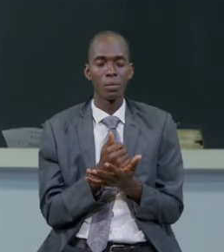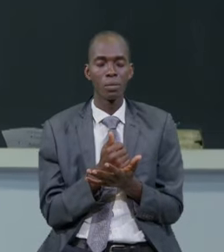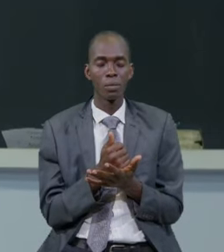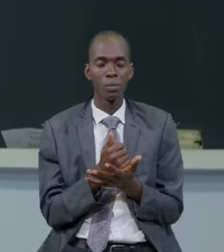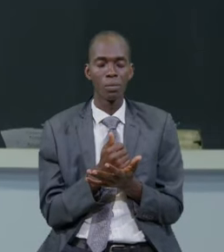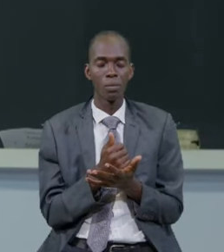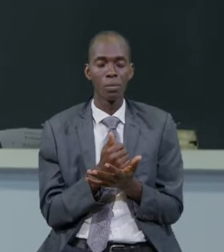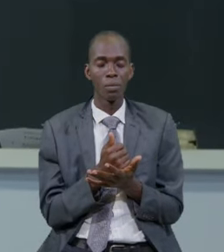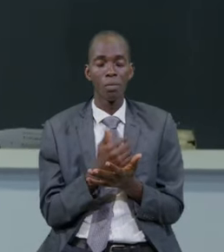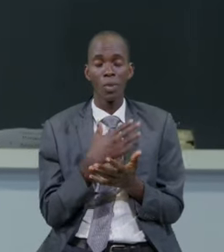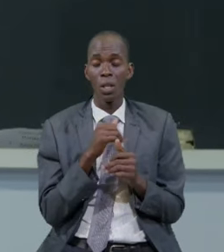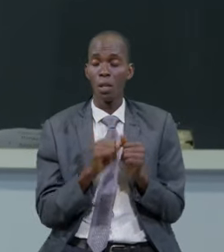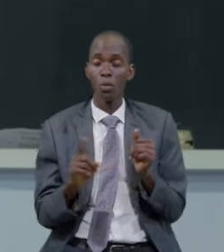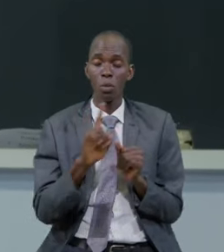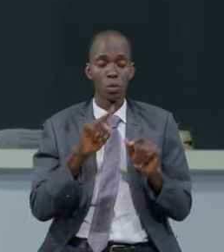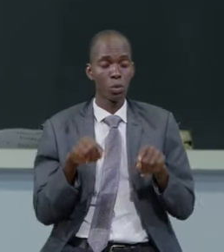Et partout tu iras,